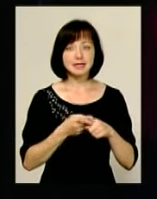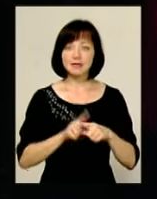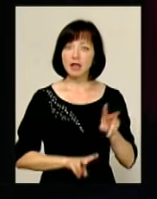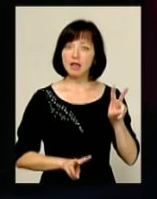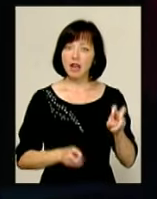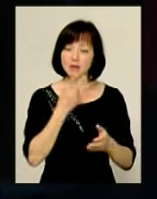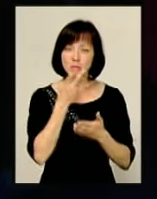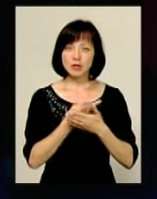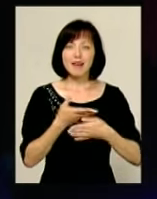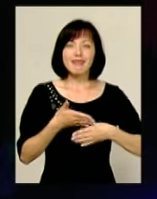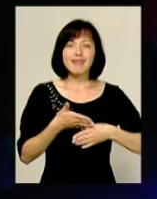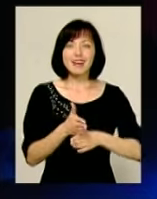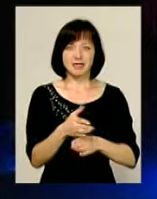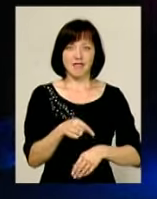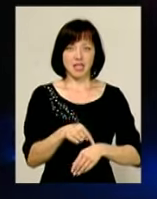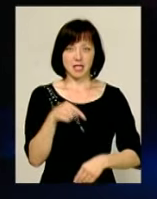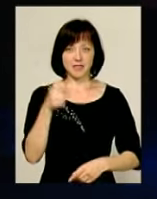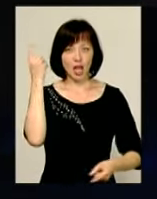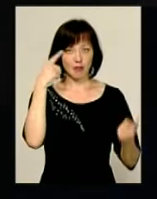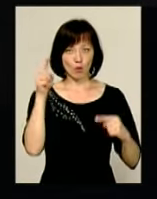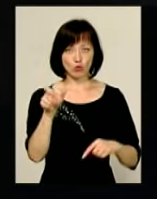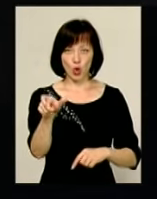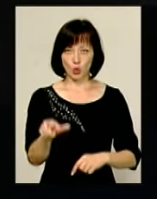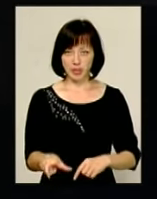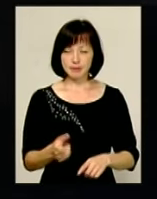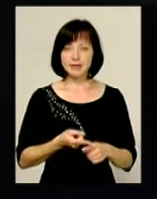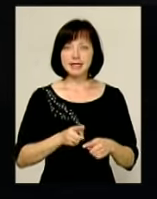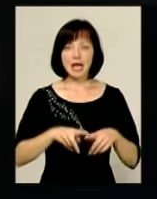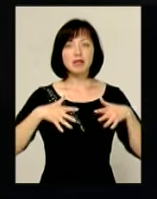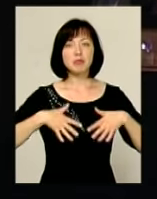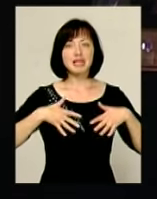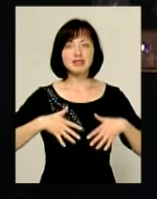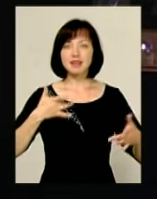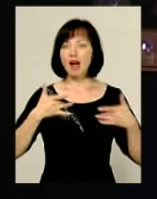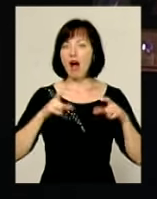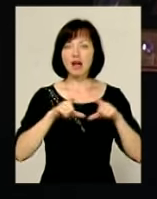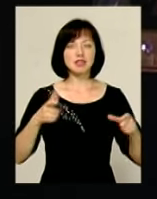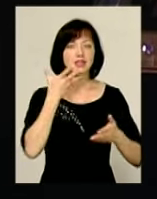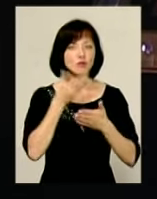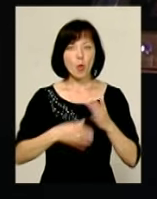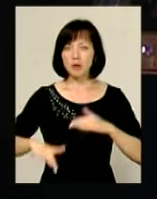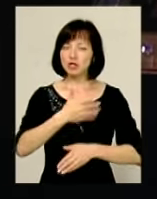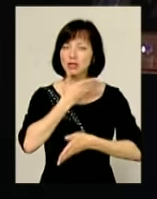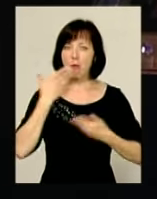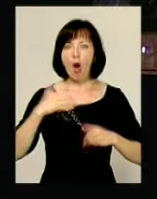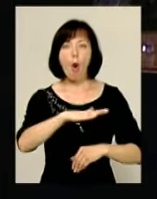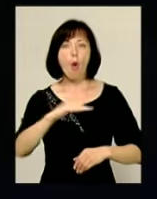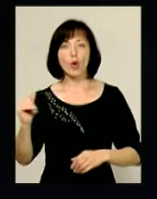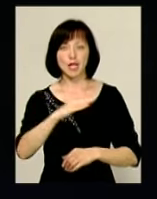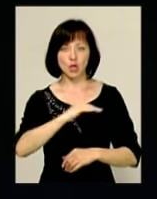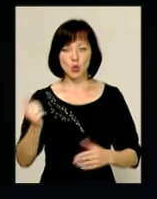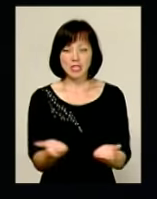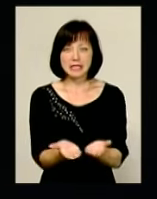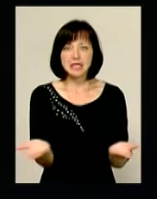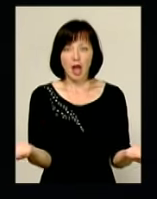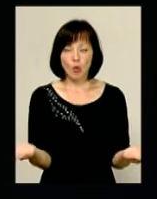відображає кригкість, вразливість творчої людини. Цей білійський театр не має власного приміщення, орендує сценічні